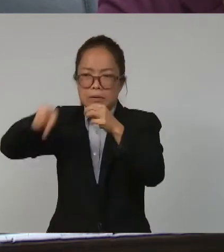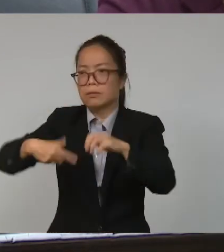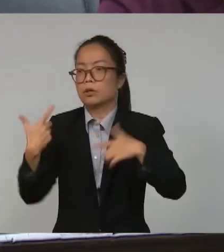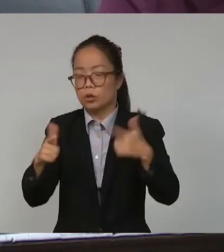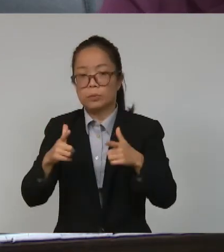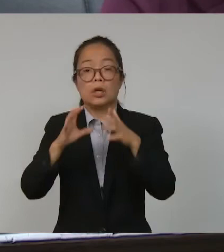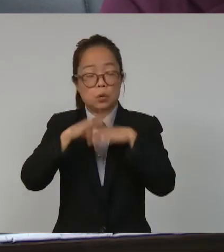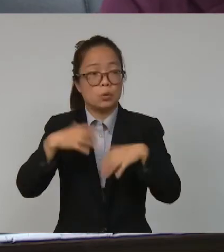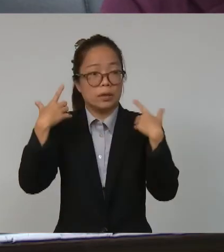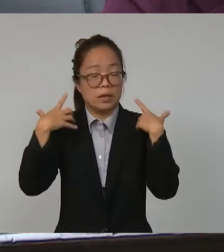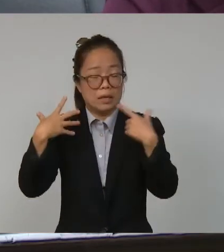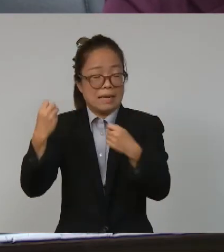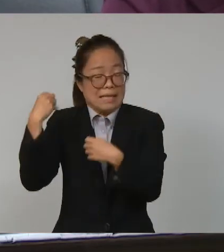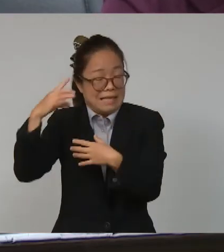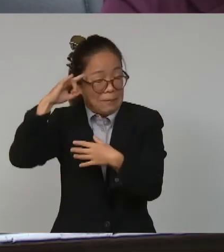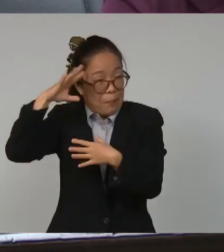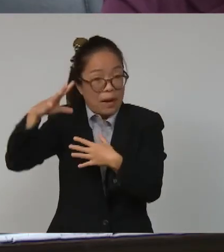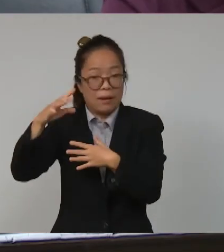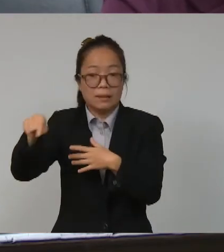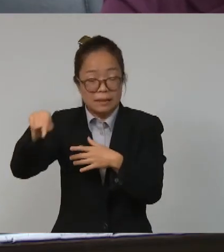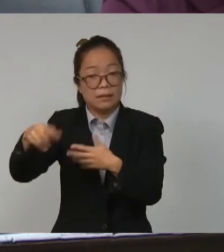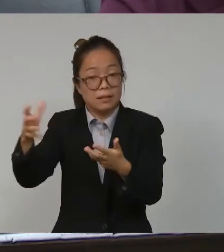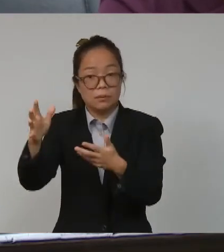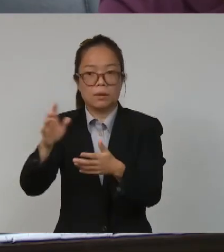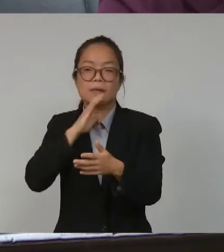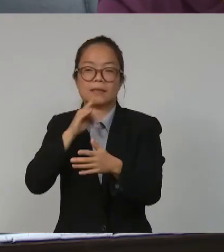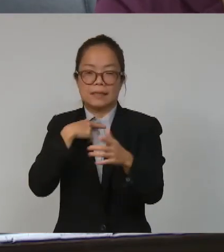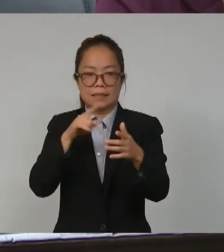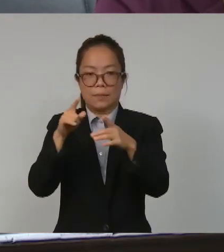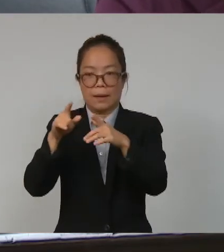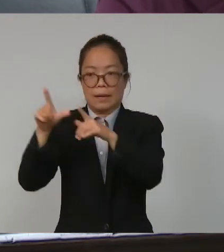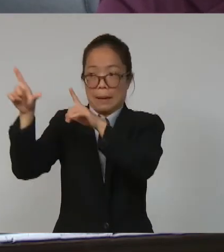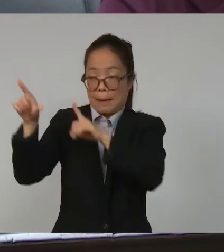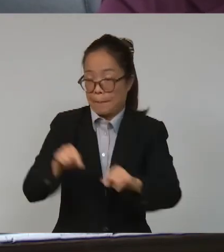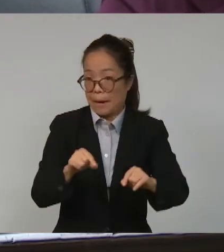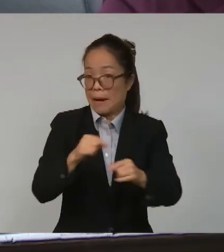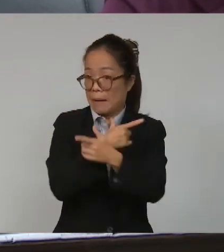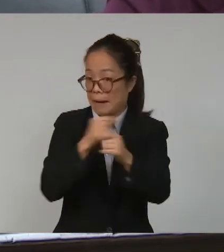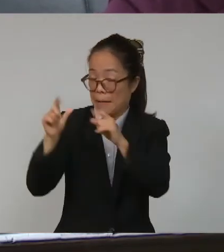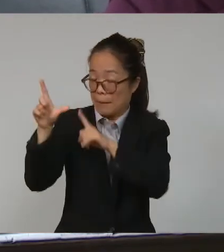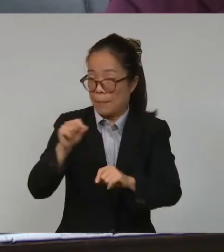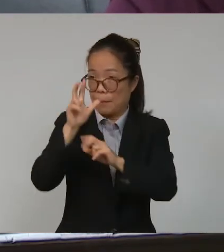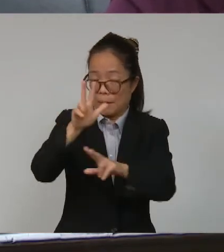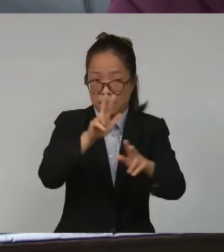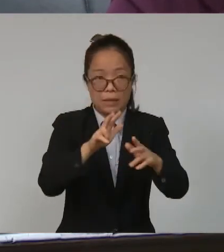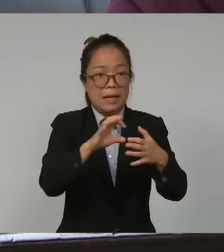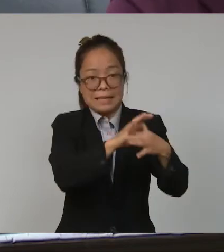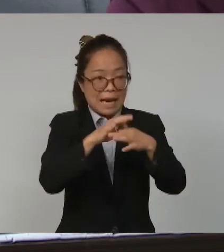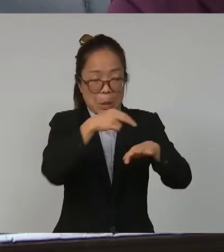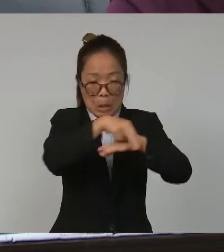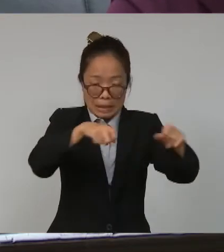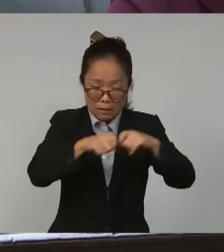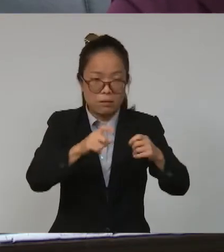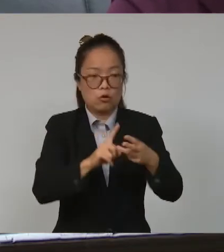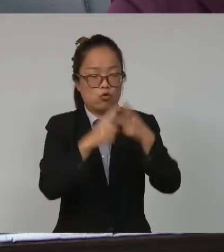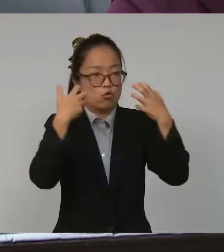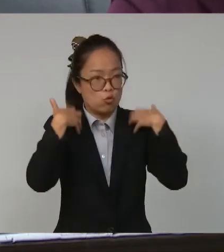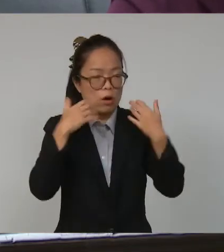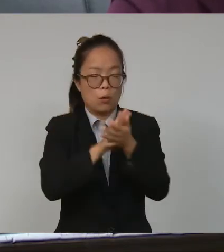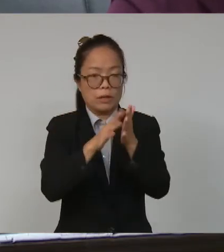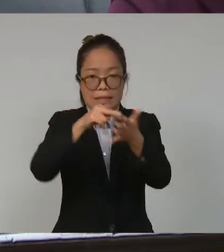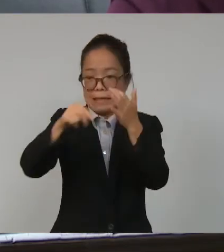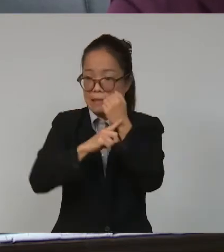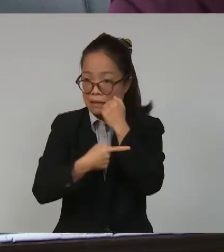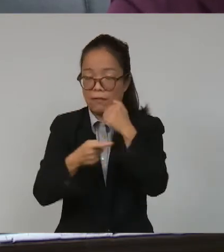的创制啊，其实它包含的就是说你要落实这个立法原则相关的配套措施啊，主管机关或立法机关